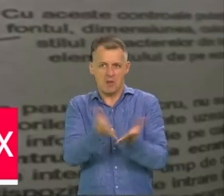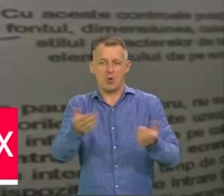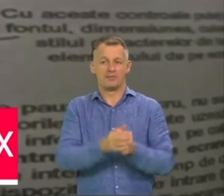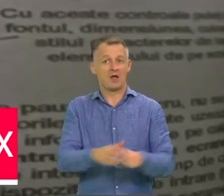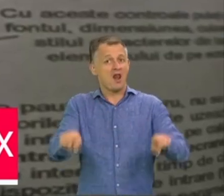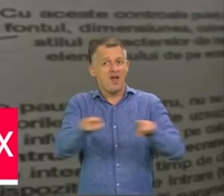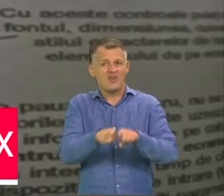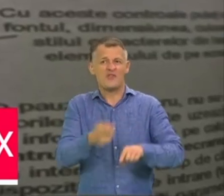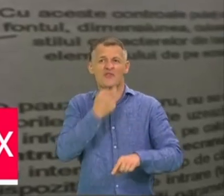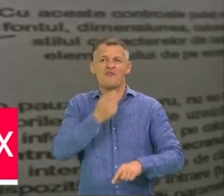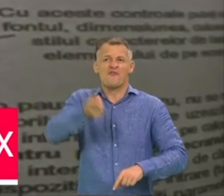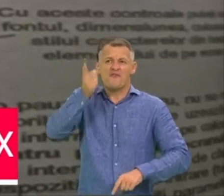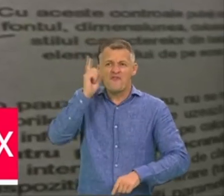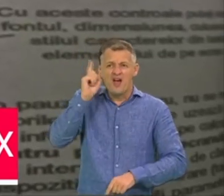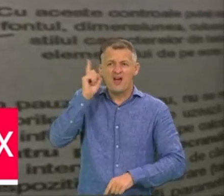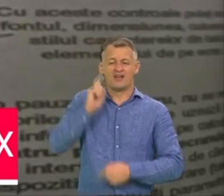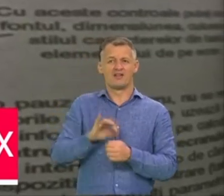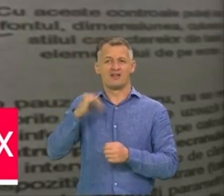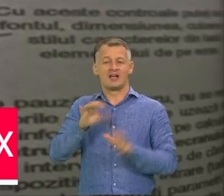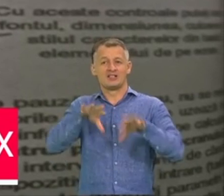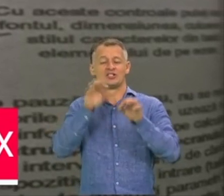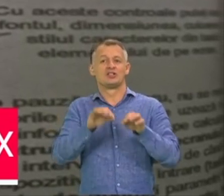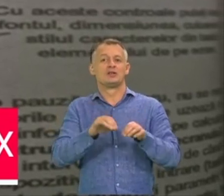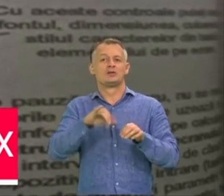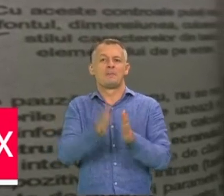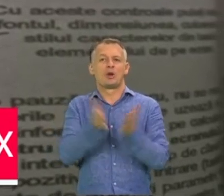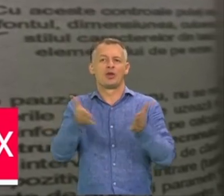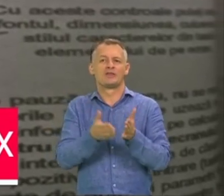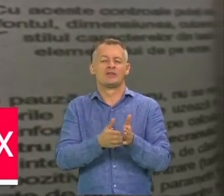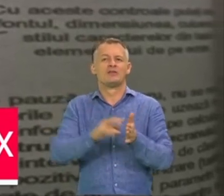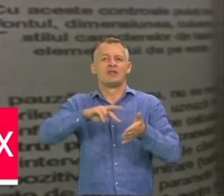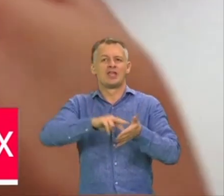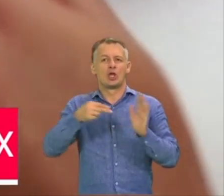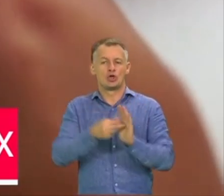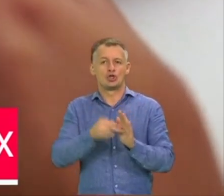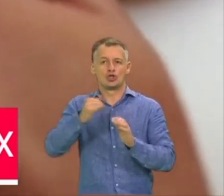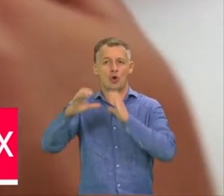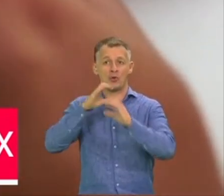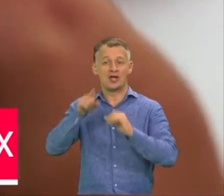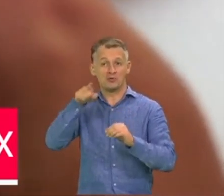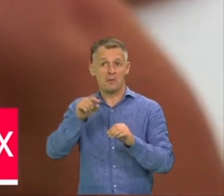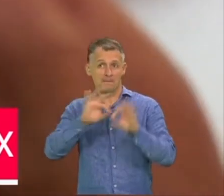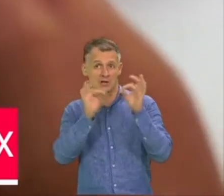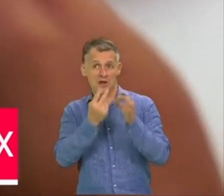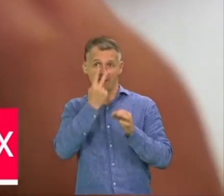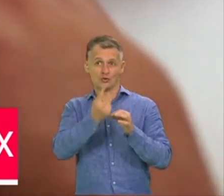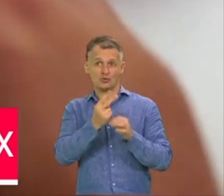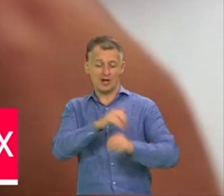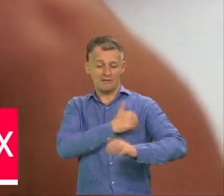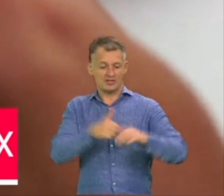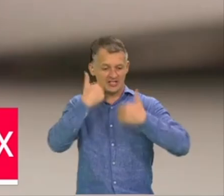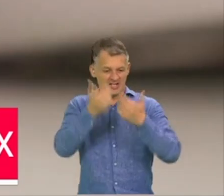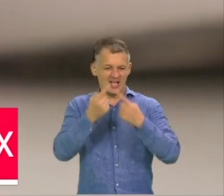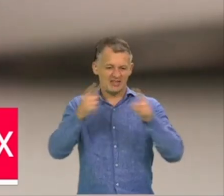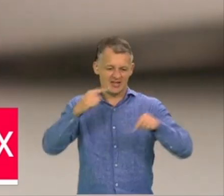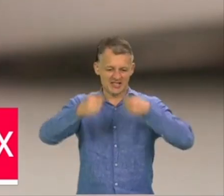lucruri învechite și depășite au fost găsite și în manualul de tehnologie a informației și a comunicațiilor. Acolo, părintele a văzut că elevilor li se predau diferite